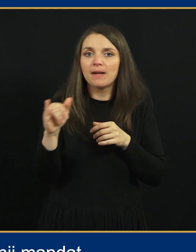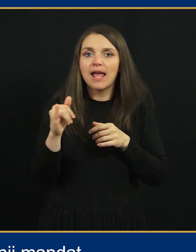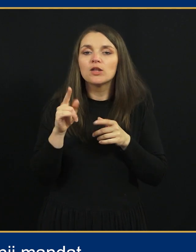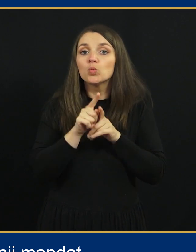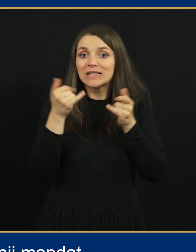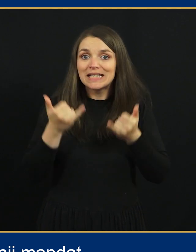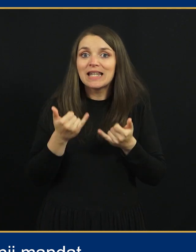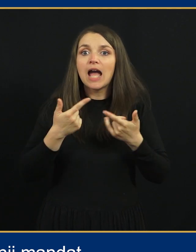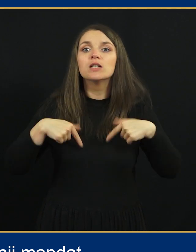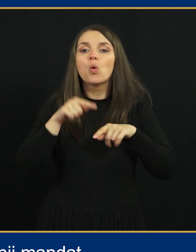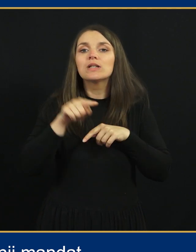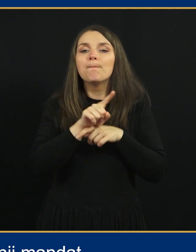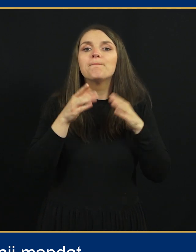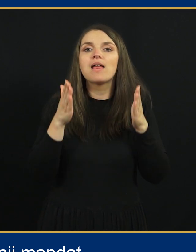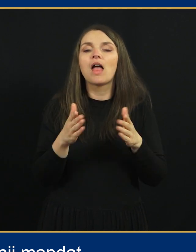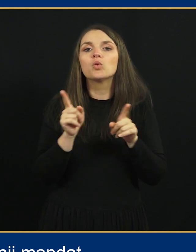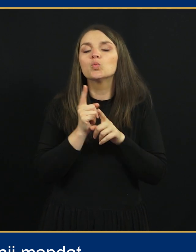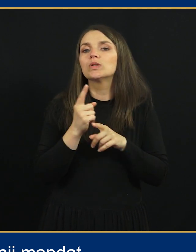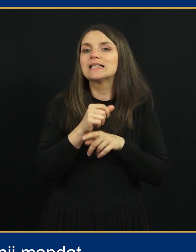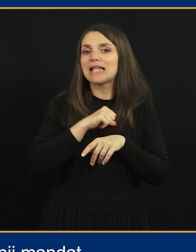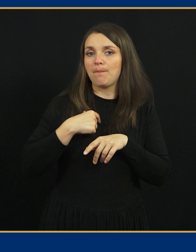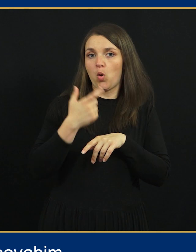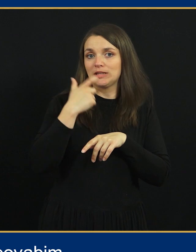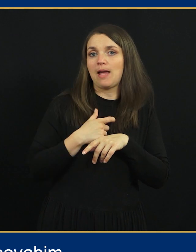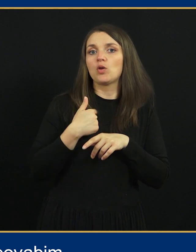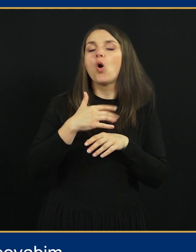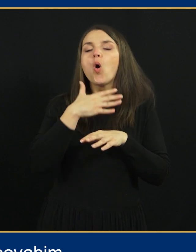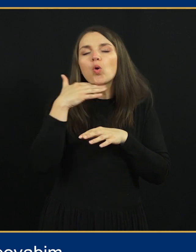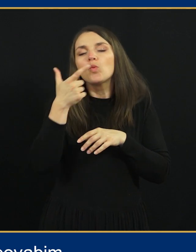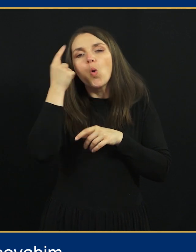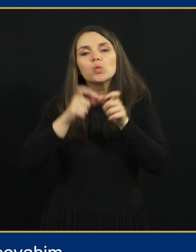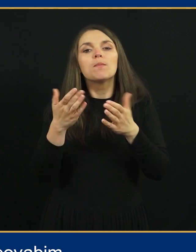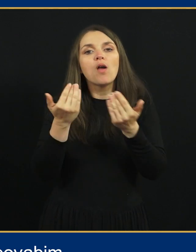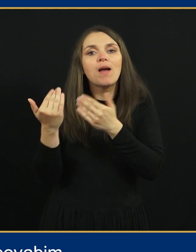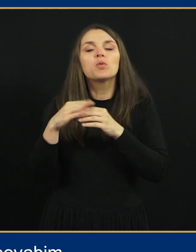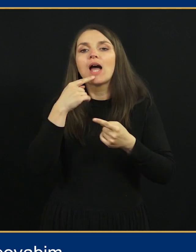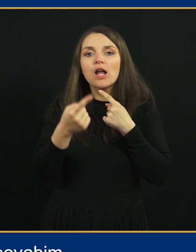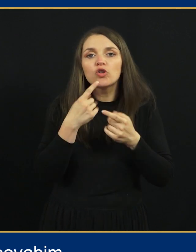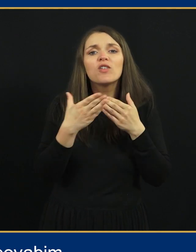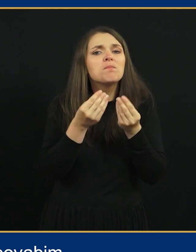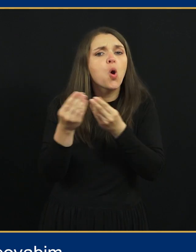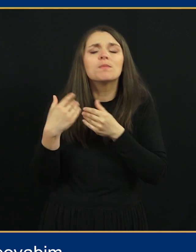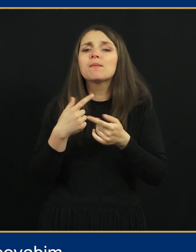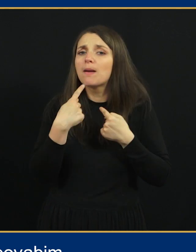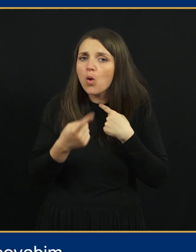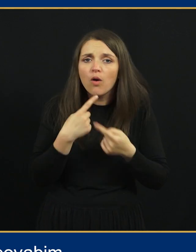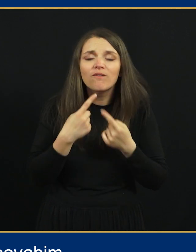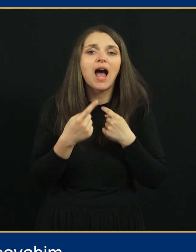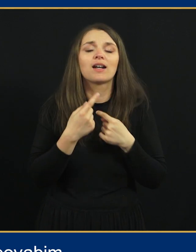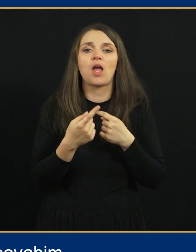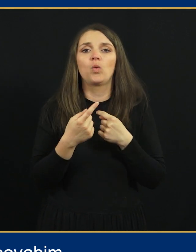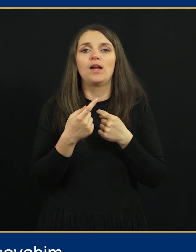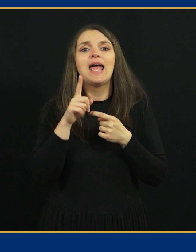mandat, pred 4 leti in tudi zdaj, v tem mandatu tudi sam osebno ogromno ljudi povabil na razgovor, z mnogimi sem